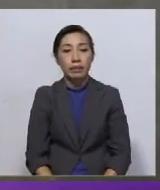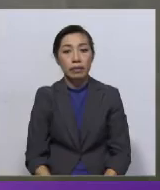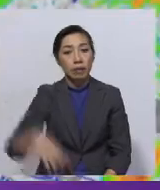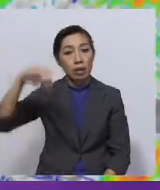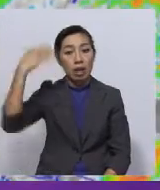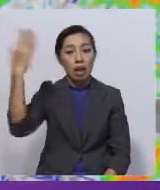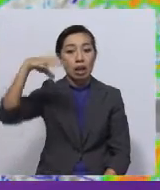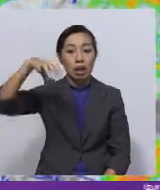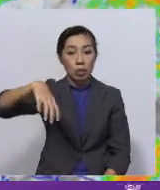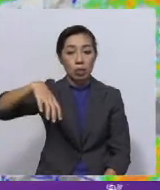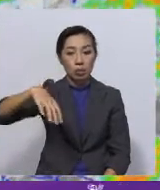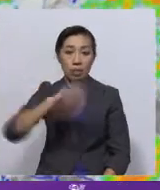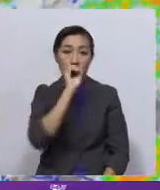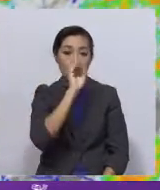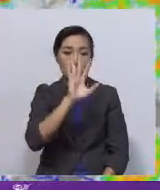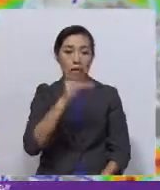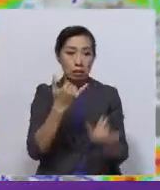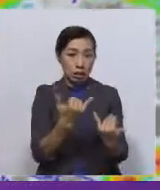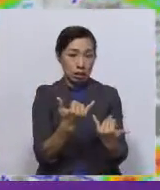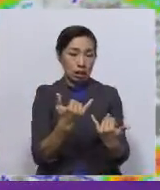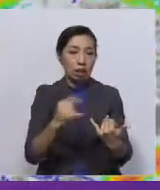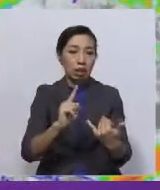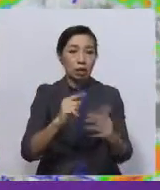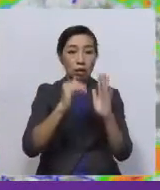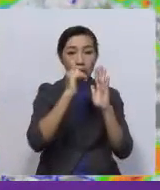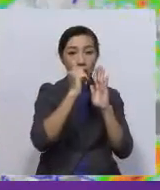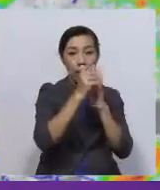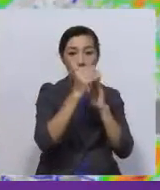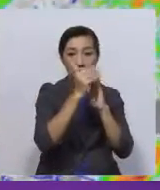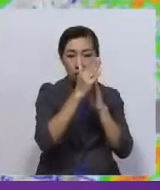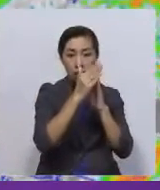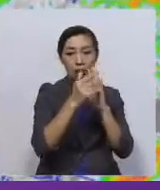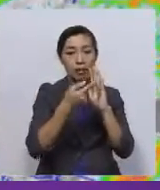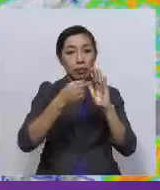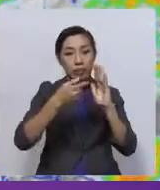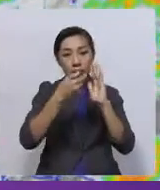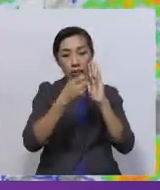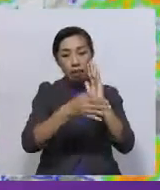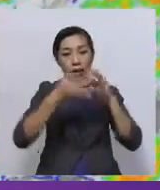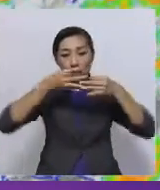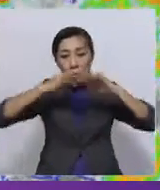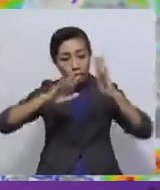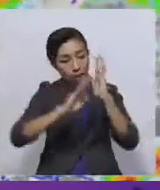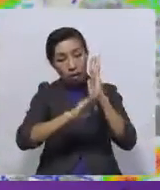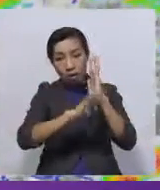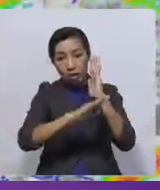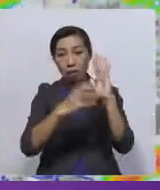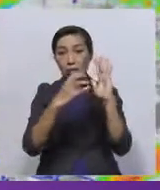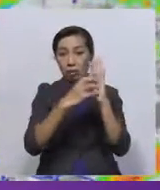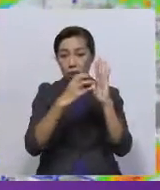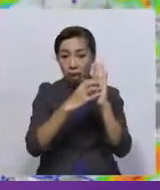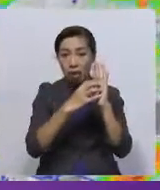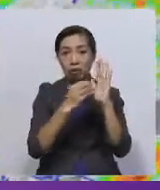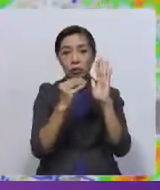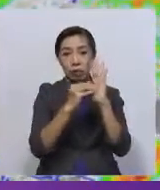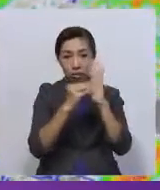่านกรมอุตุ นิยวิทยาก็ออกมาราบุนะคะวาระยะนี้ค่ะภากตะวนออกเจีงเหนือ ชัยฝั่งของภากตะวนออกภากกลางรม